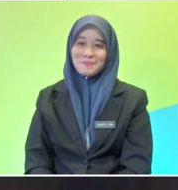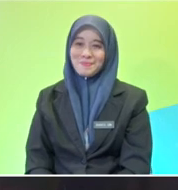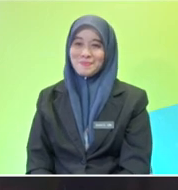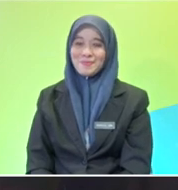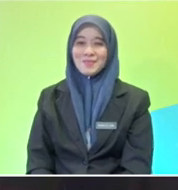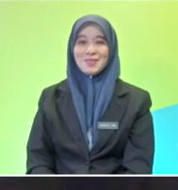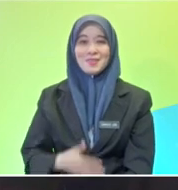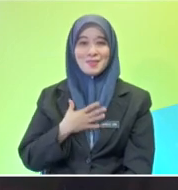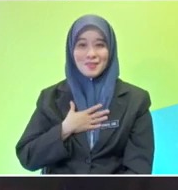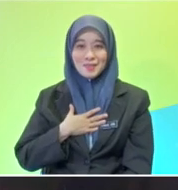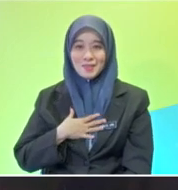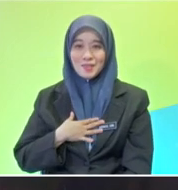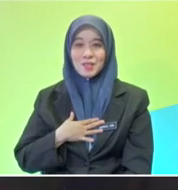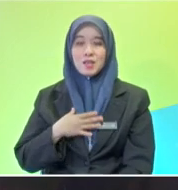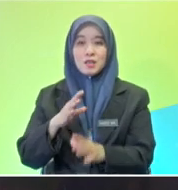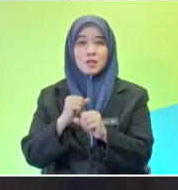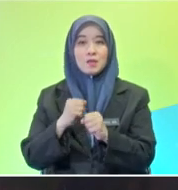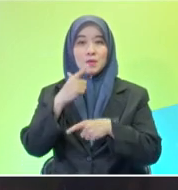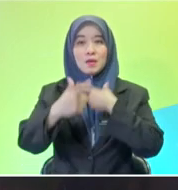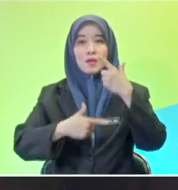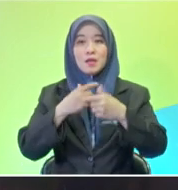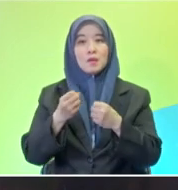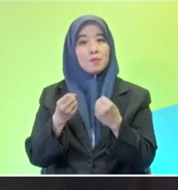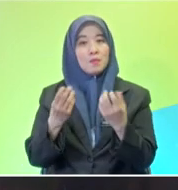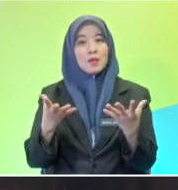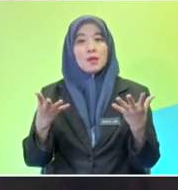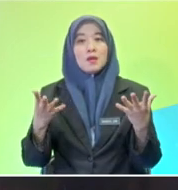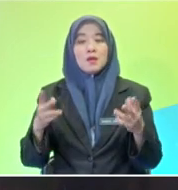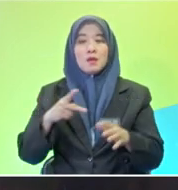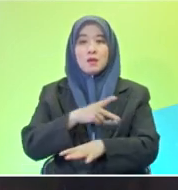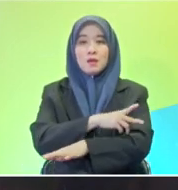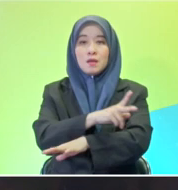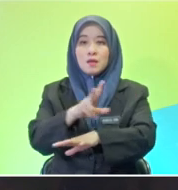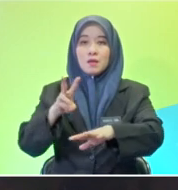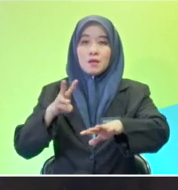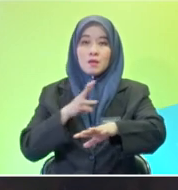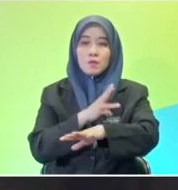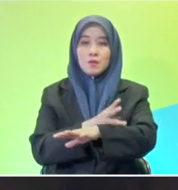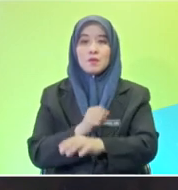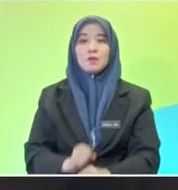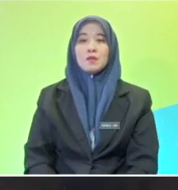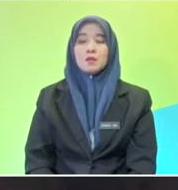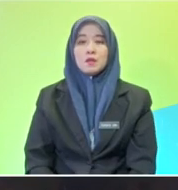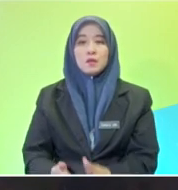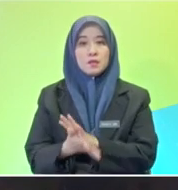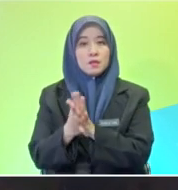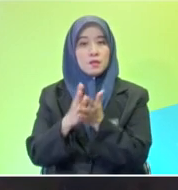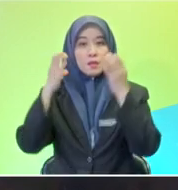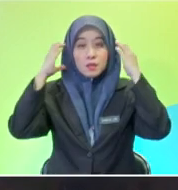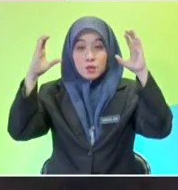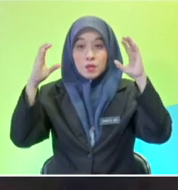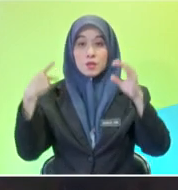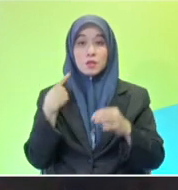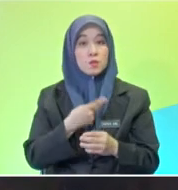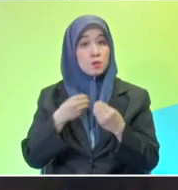Lega rasa dapat melawat beberapa kawasan. Ya, cikgu. Okey. Jadi kan, cikgu, kita dah tahu semua